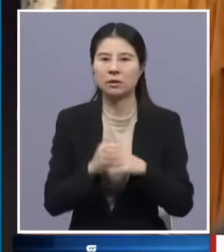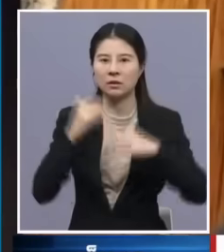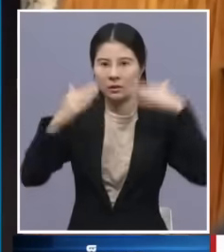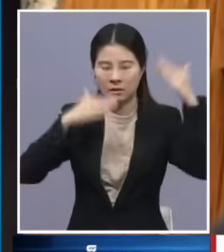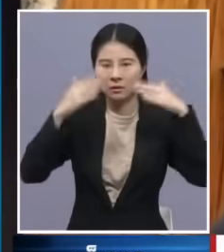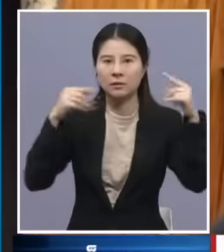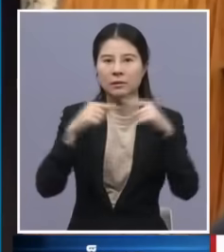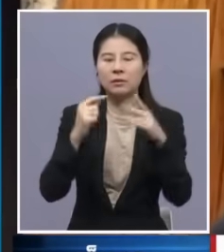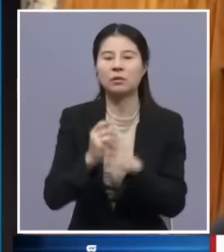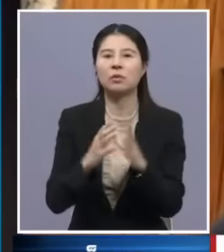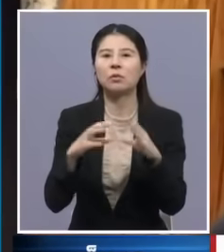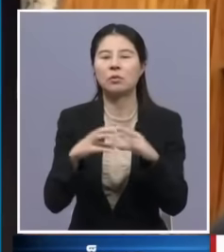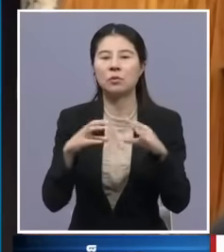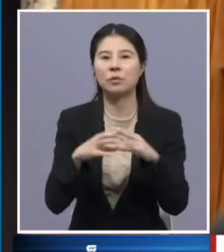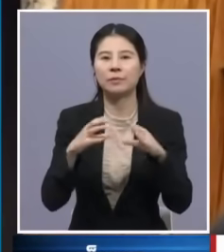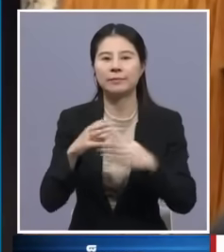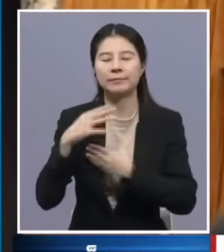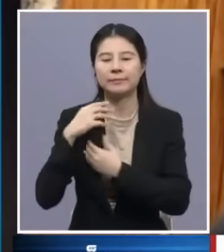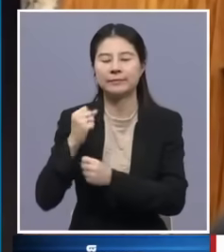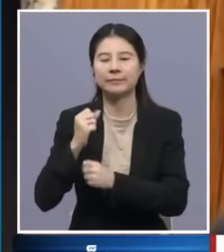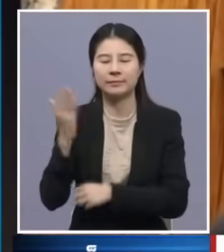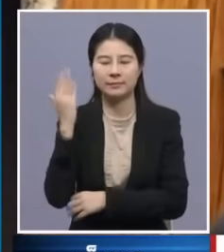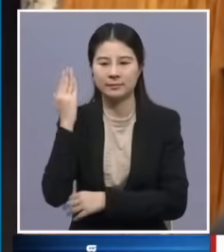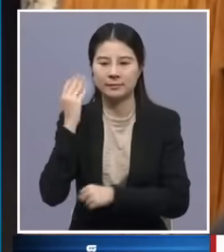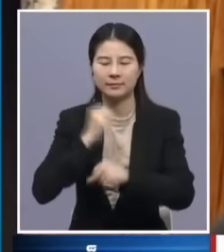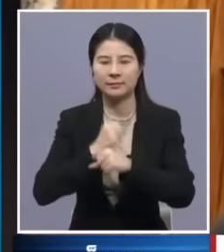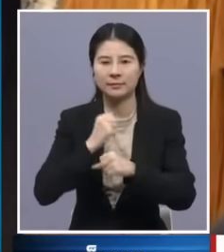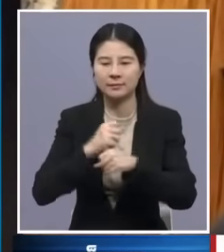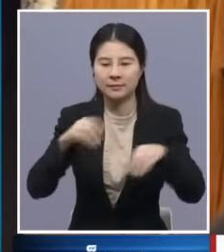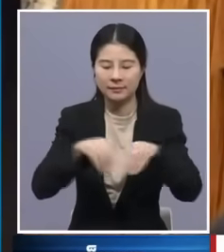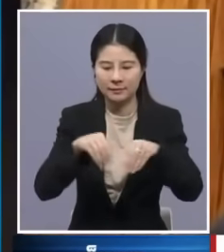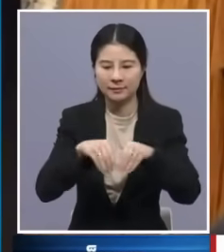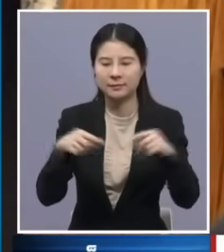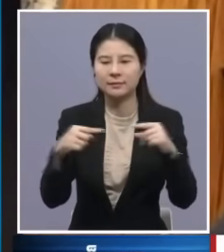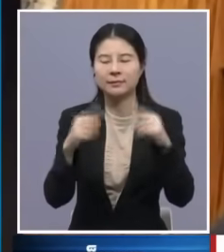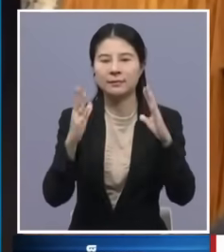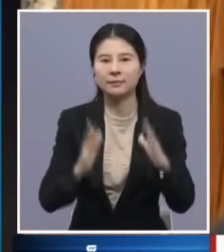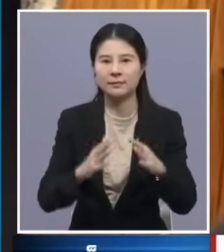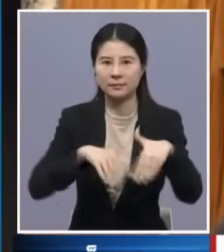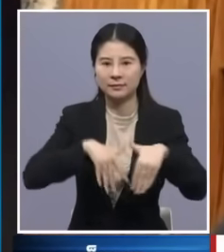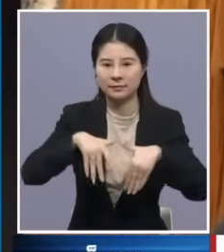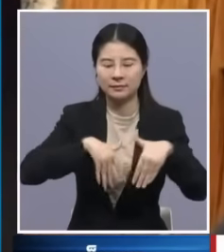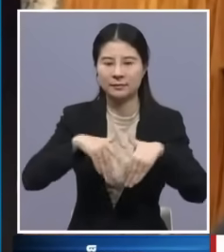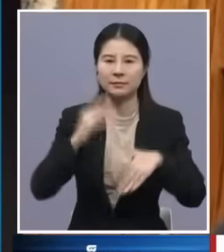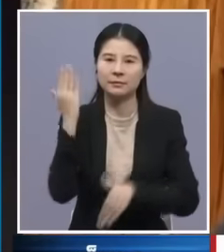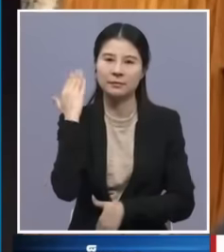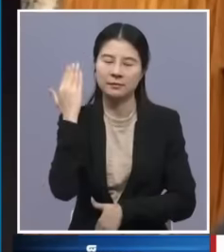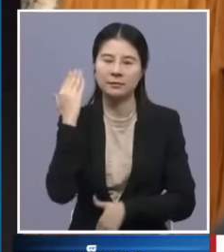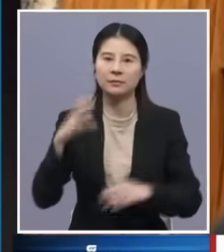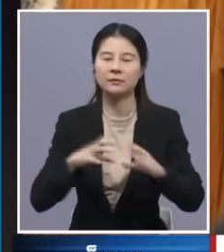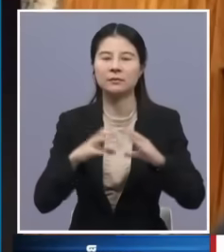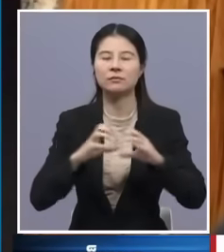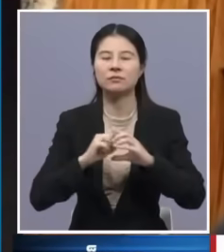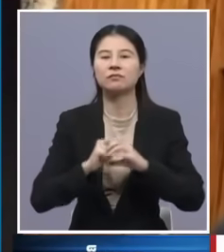ที่ประชาธิปัตย์เคยทำก็สำคัญเหมือนกันนะฮะเพื่อให้ใกล้ชิดกับประชาชนมากยิ่งขึ้นคือกิจกรรมดีๆในอดีตของประชาธิปัตย์มี